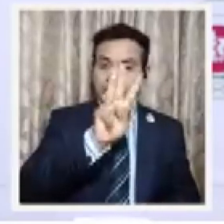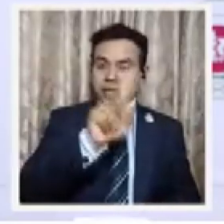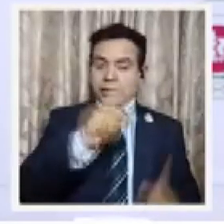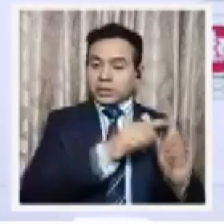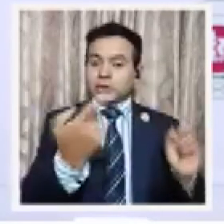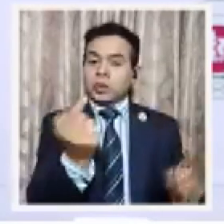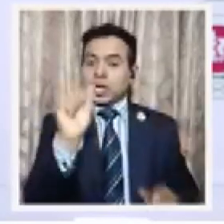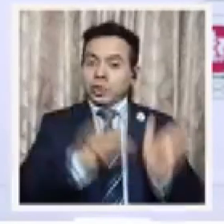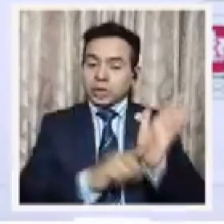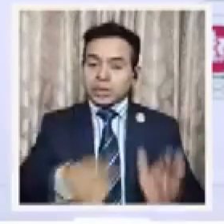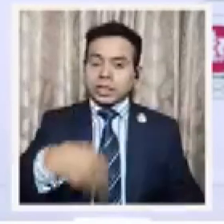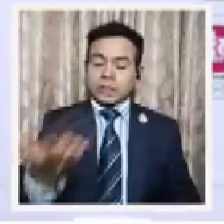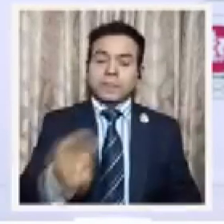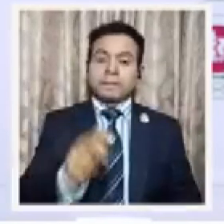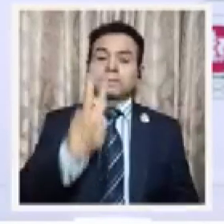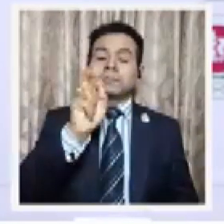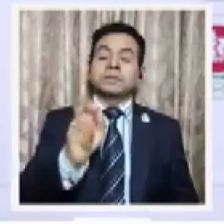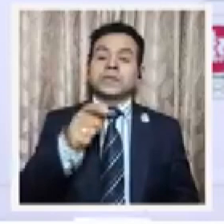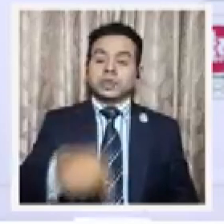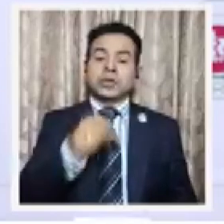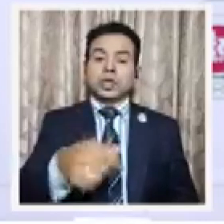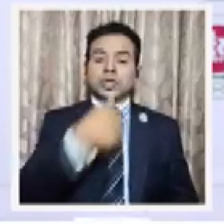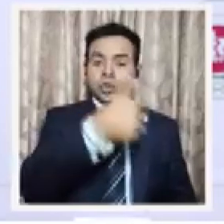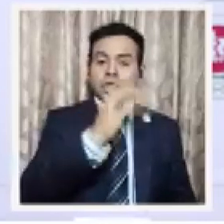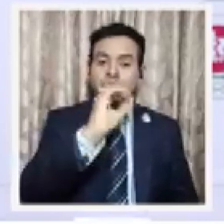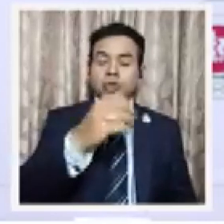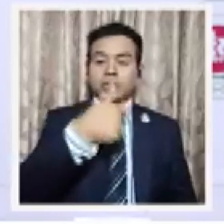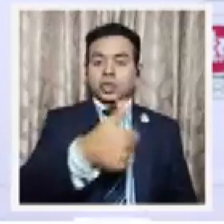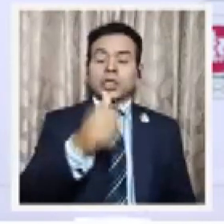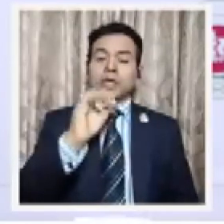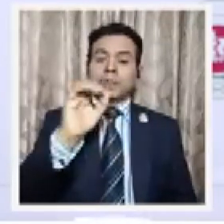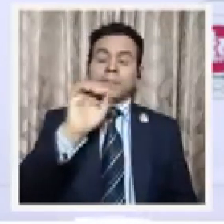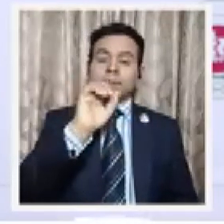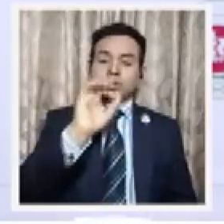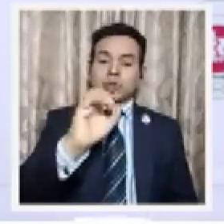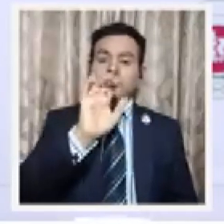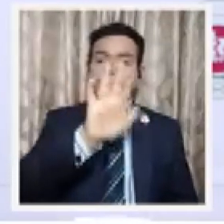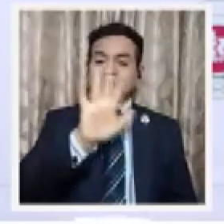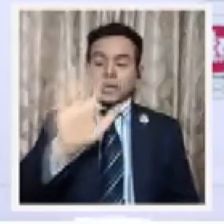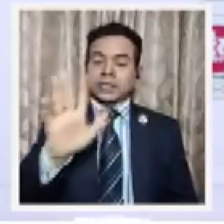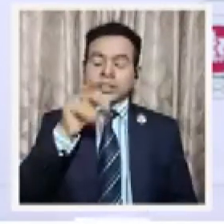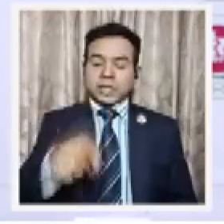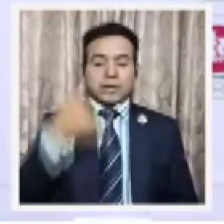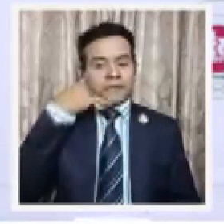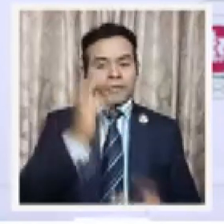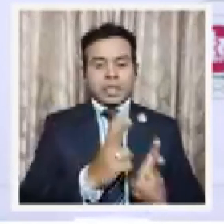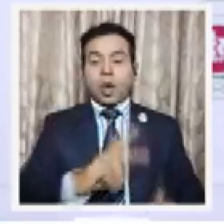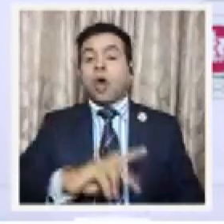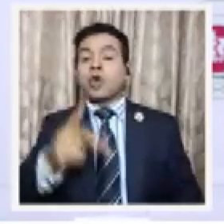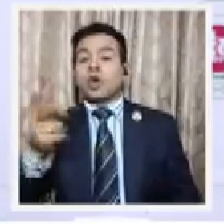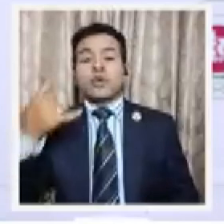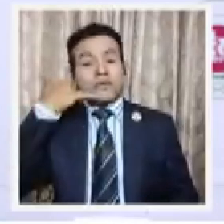এর 31 জুলাই থেকে আগামী 31 জুলাই 2020 থেকে IDCR এর হটলাইন নাম্বার